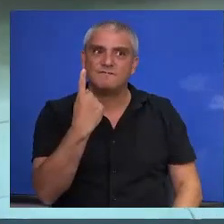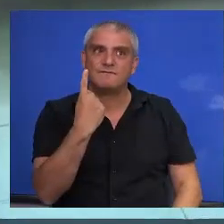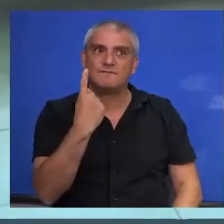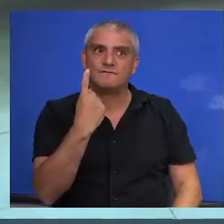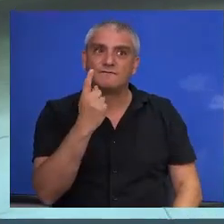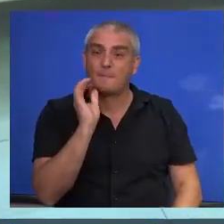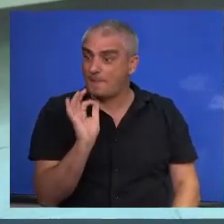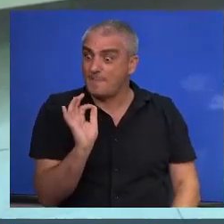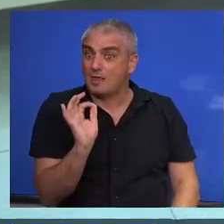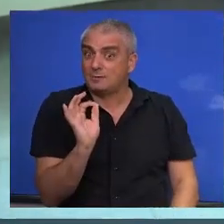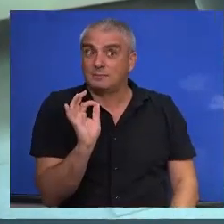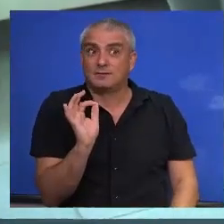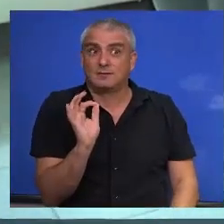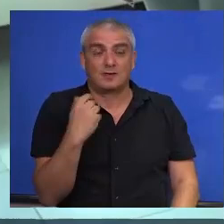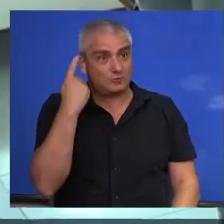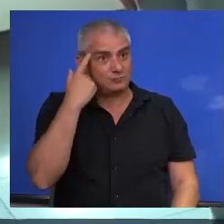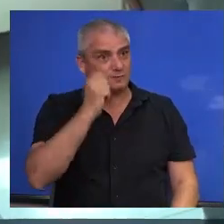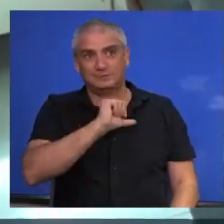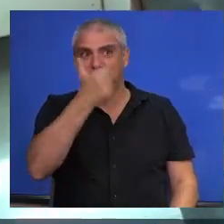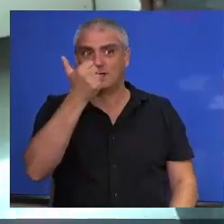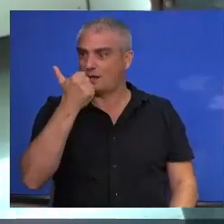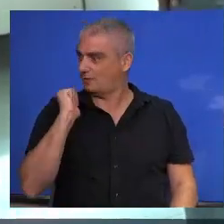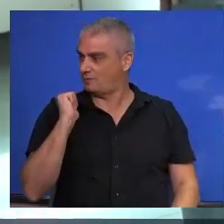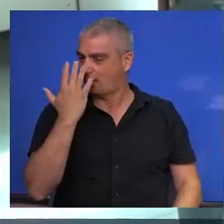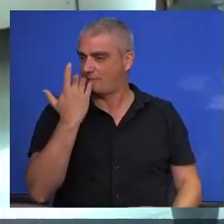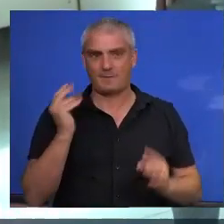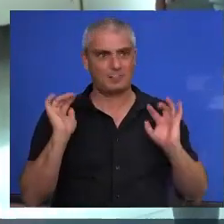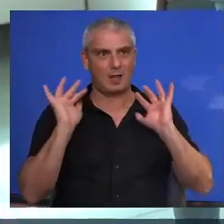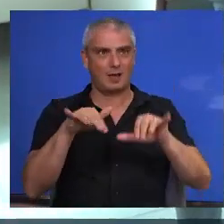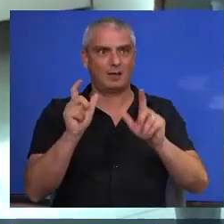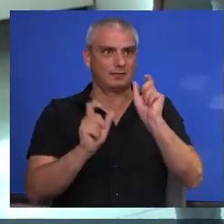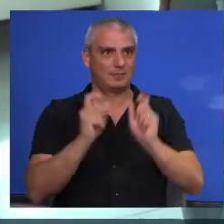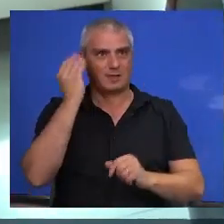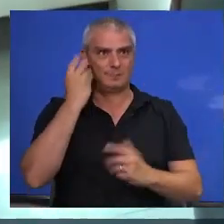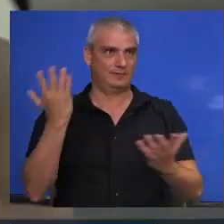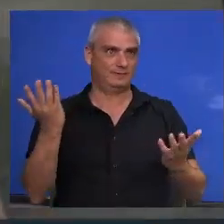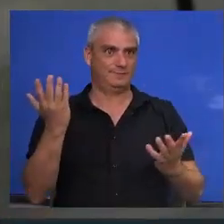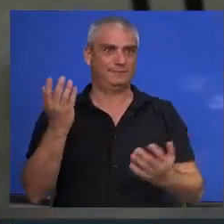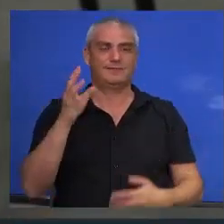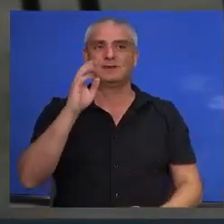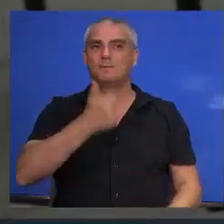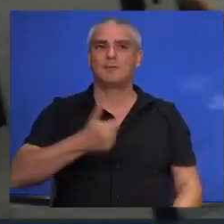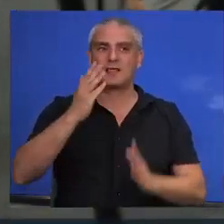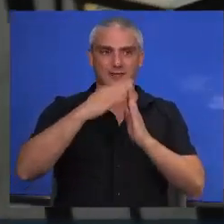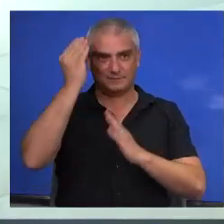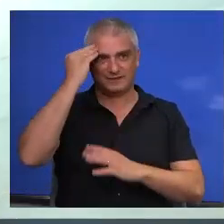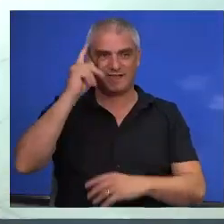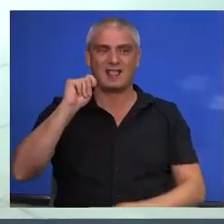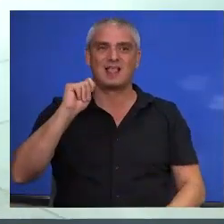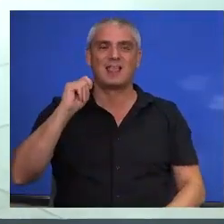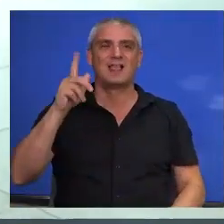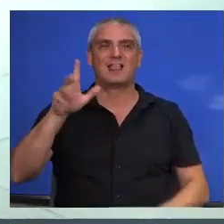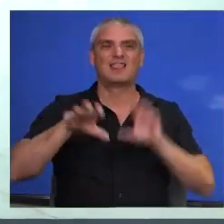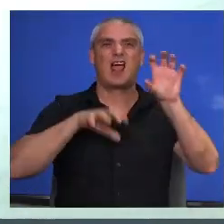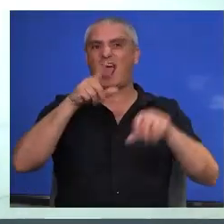שבאמת, אני חושבת ששברה שיאים גם אתמול מבחינת הכמויות. מעיין בן צור, מנהלת בית ספר תל חי בתל אביב, הגיע לפתוח